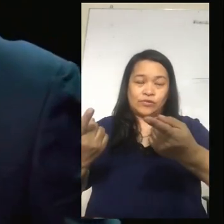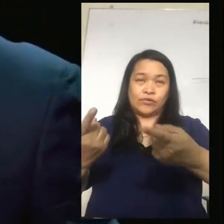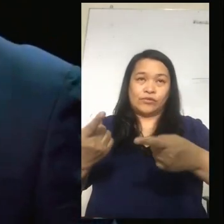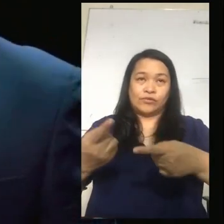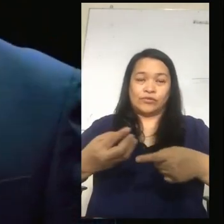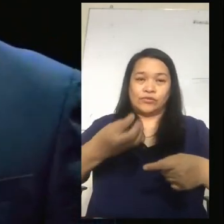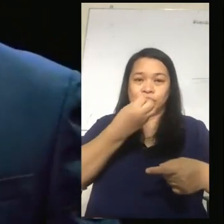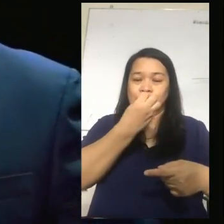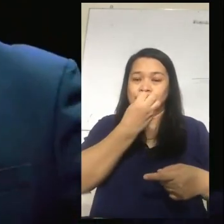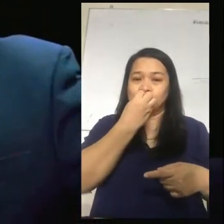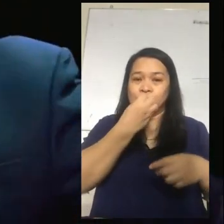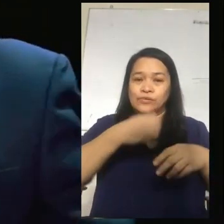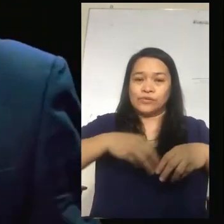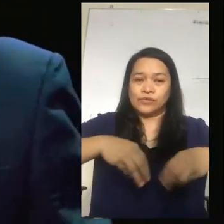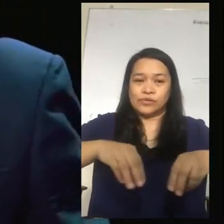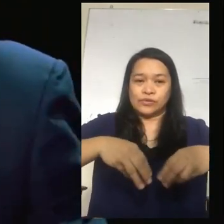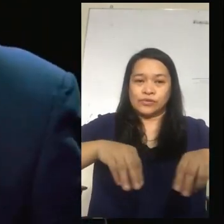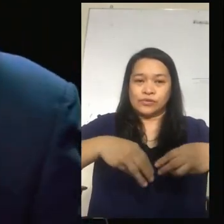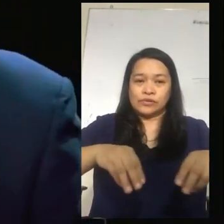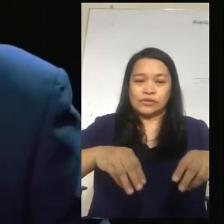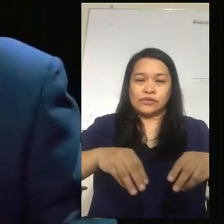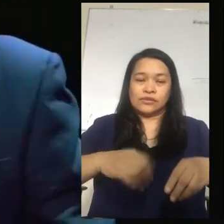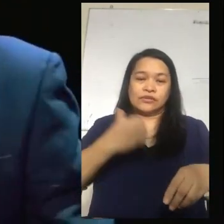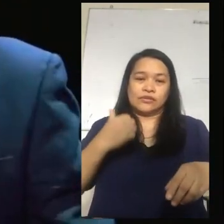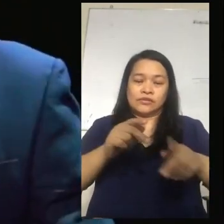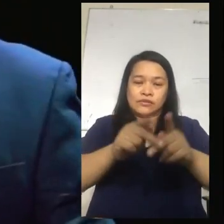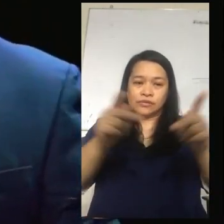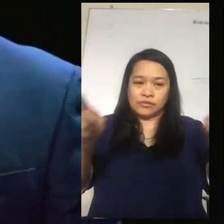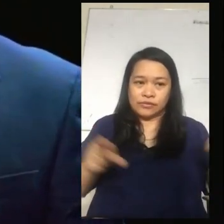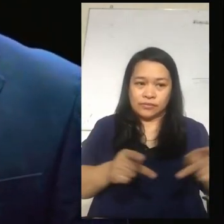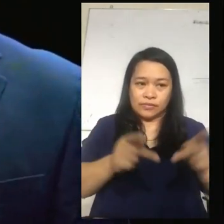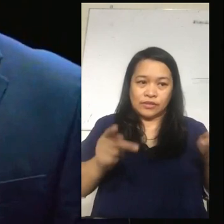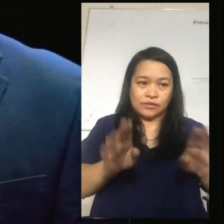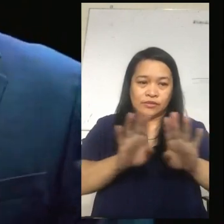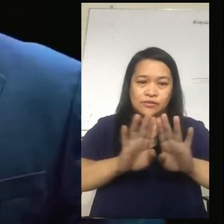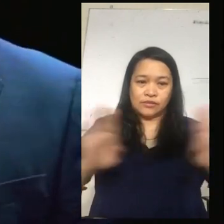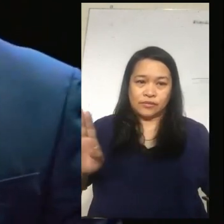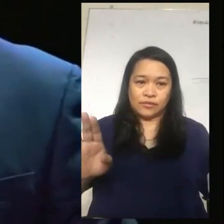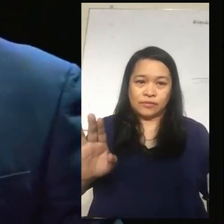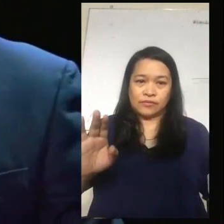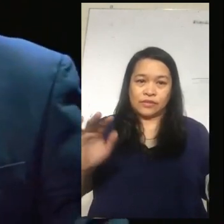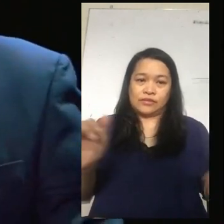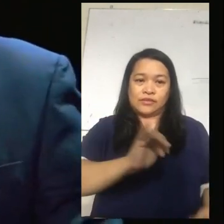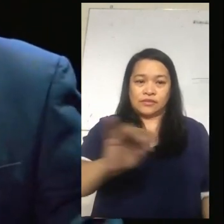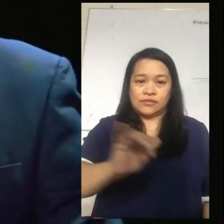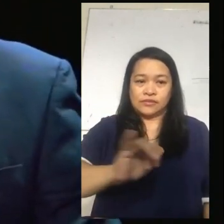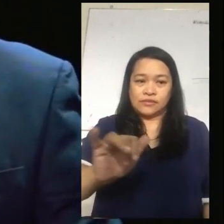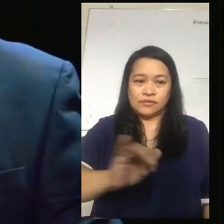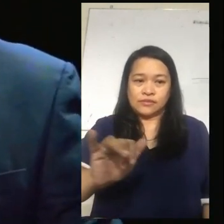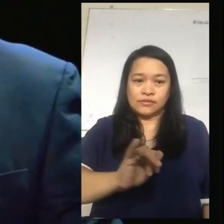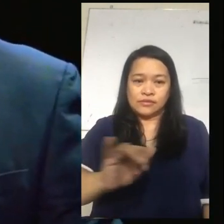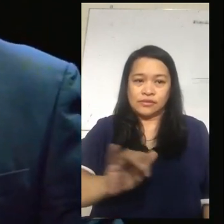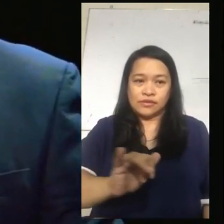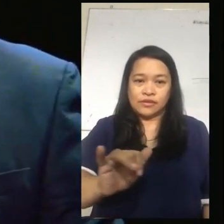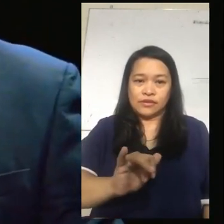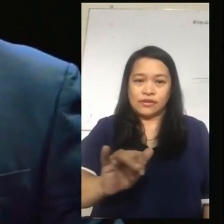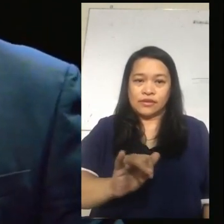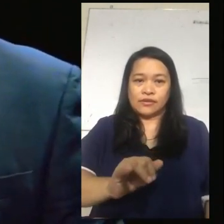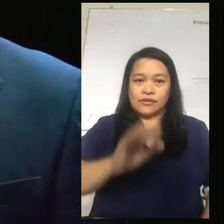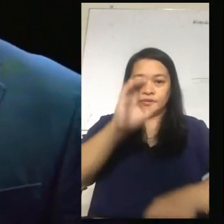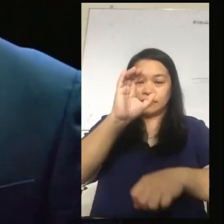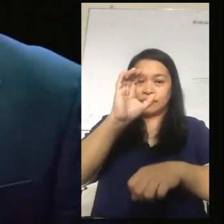at mga ibang lugar ay bukas na at there's no difference kung tayo po ay magkaroon